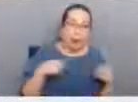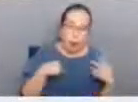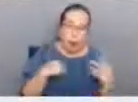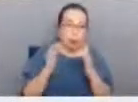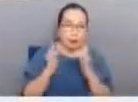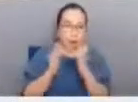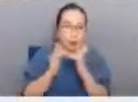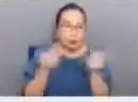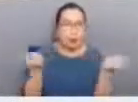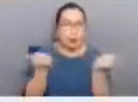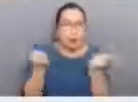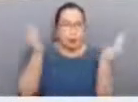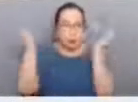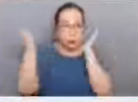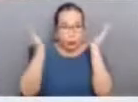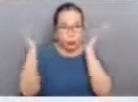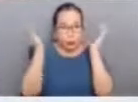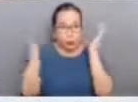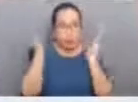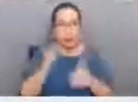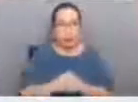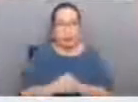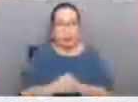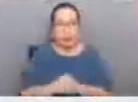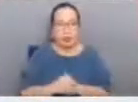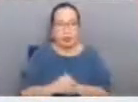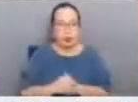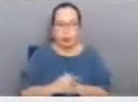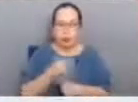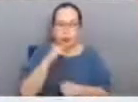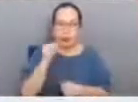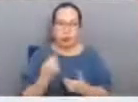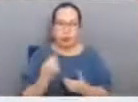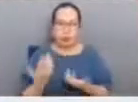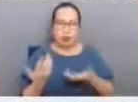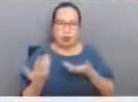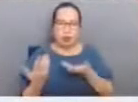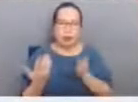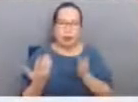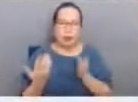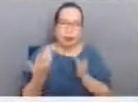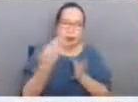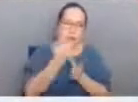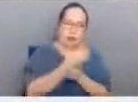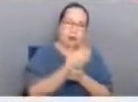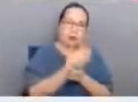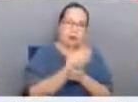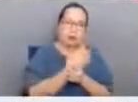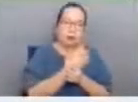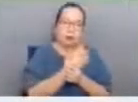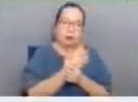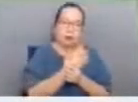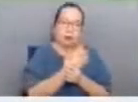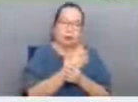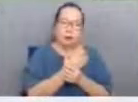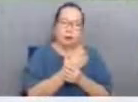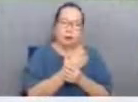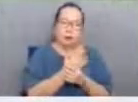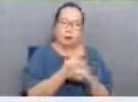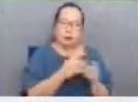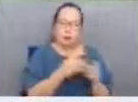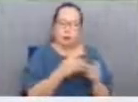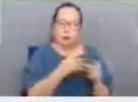requirements. Doon naman po sa mag-expire na accreditation, job orders, meron na rin po kaming automatic renewal ng